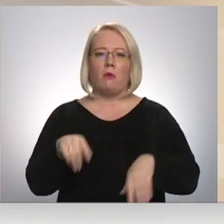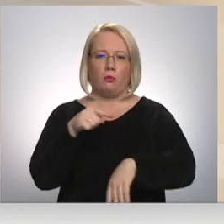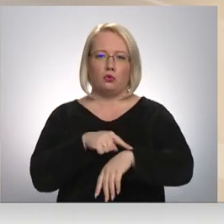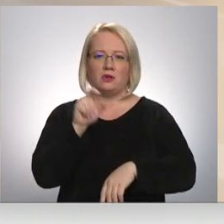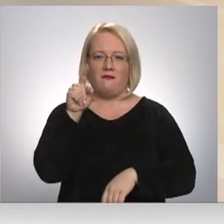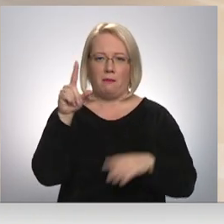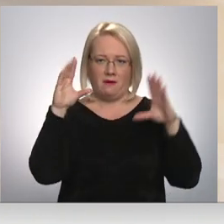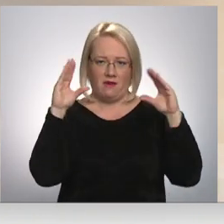Latvijas televīzija.